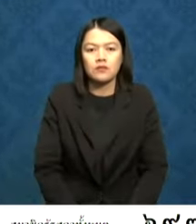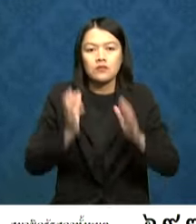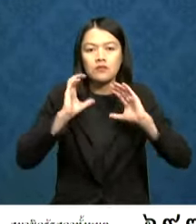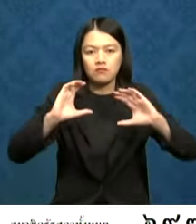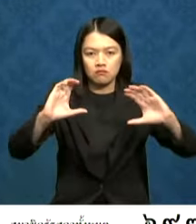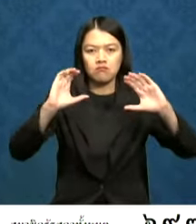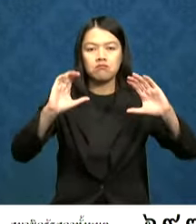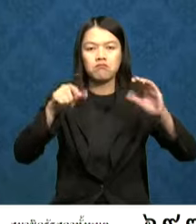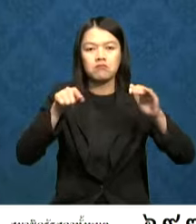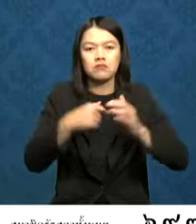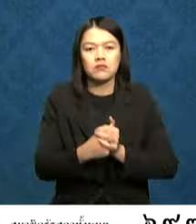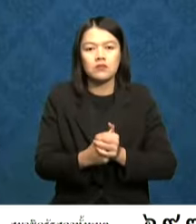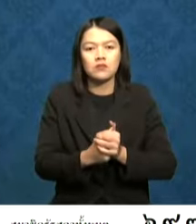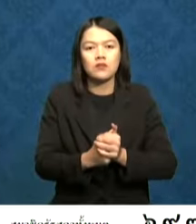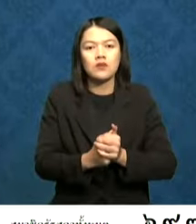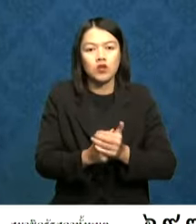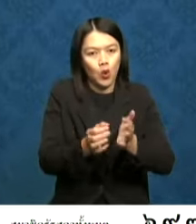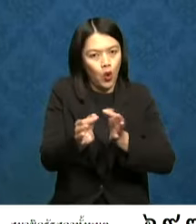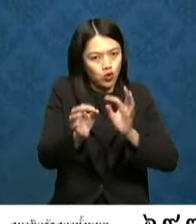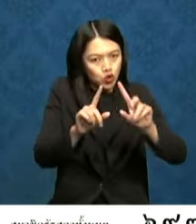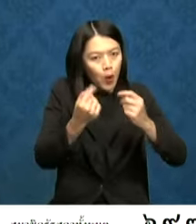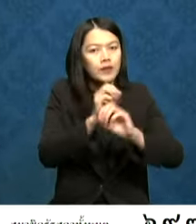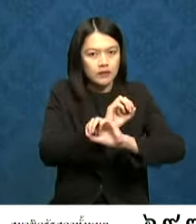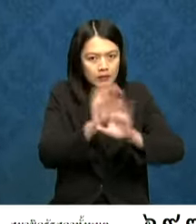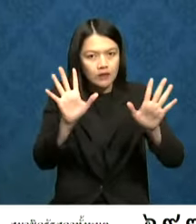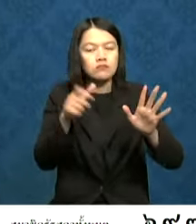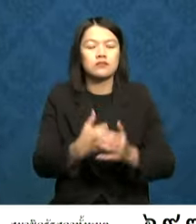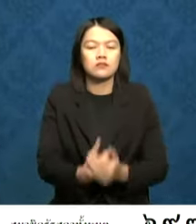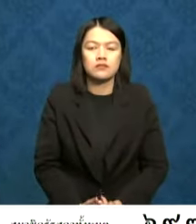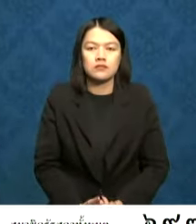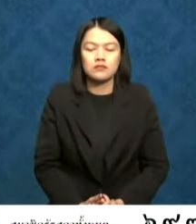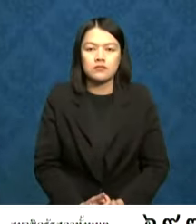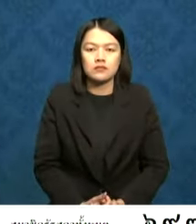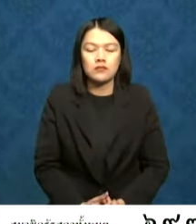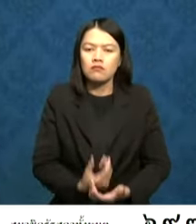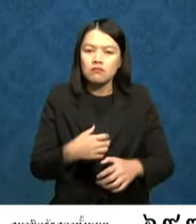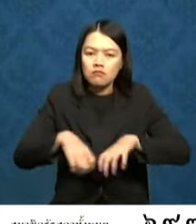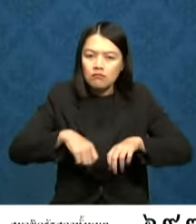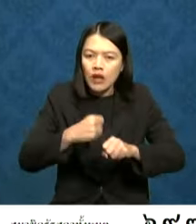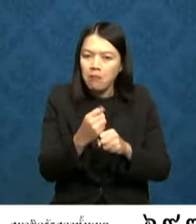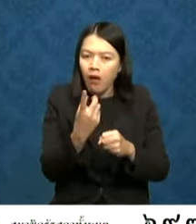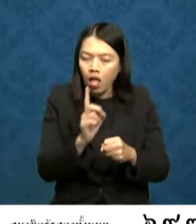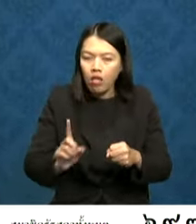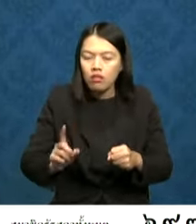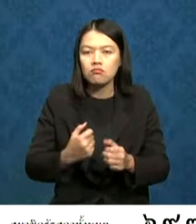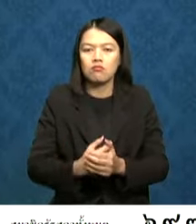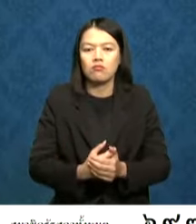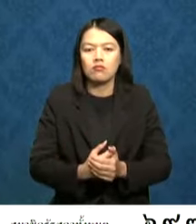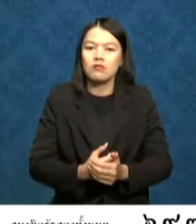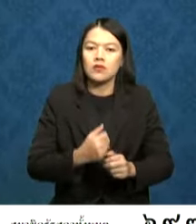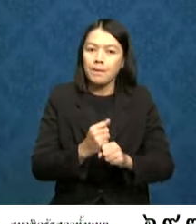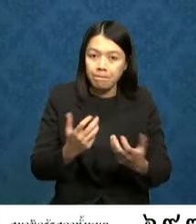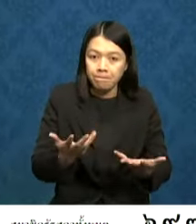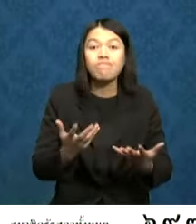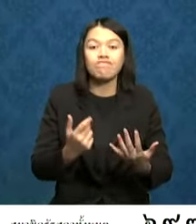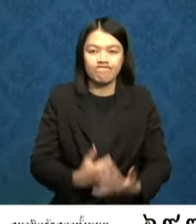าลจะต้องตอบคำถามเหล่านี้ให้ชัดเจนก่อนว่าจะทำอะไรและจะทำอย่าง